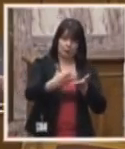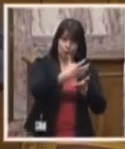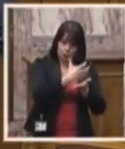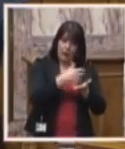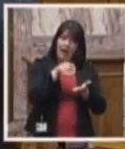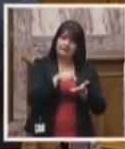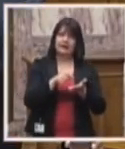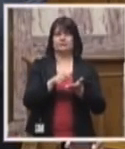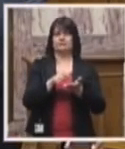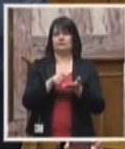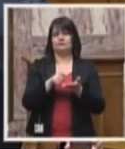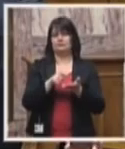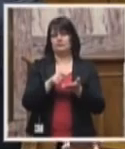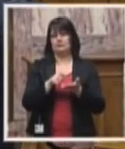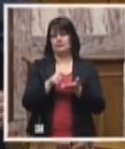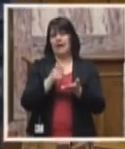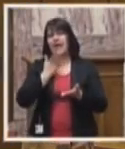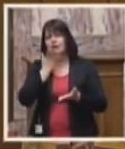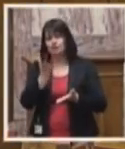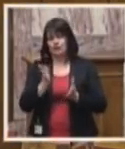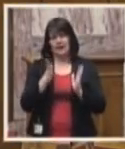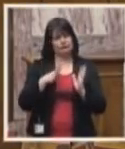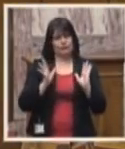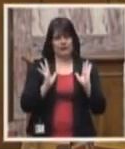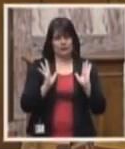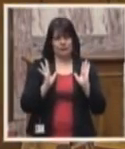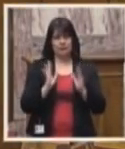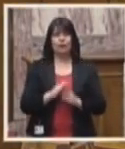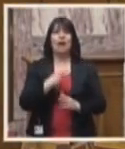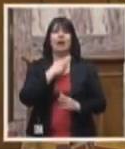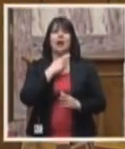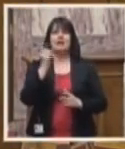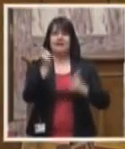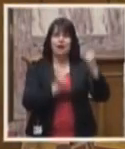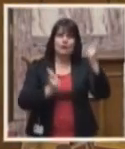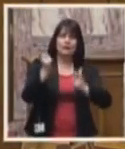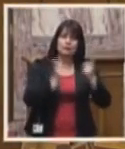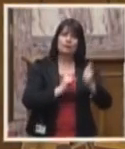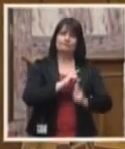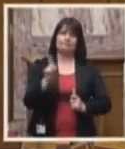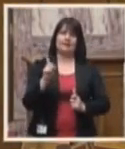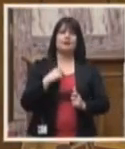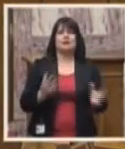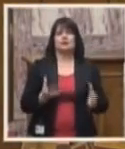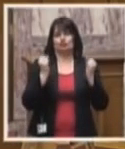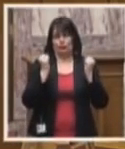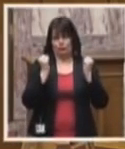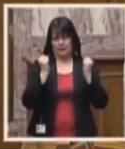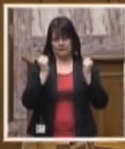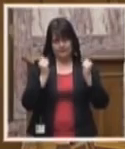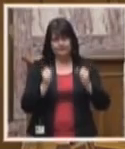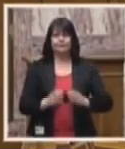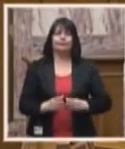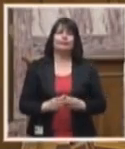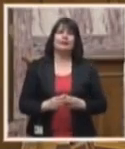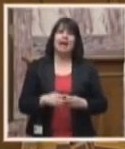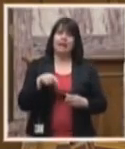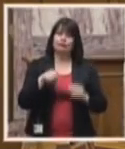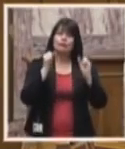μην χρειαζόμαστε δηλαδή όλο και περισσότερο δανεικά για να μπορούμε να επιβιώσουμε. Και αυτό αποτελεί